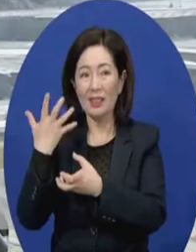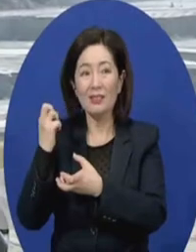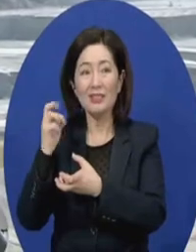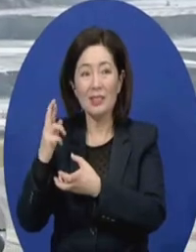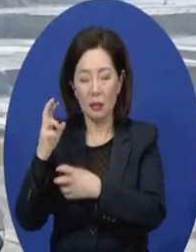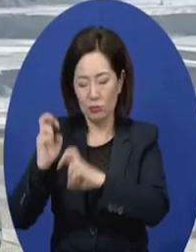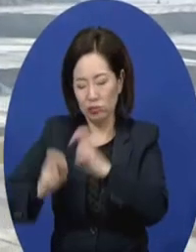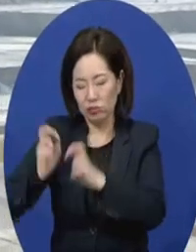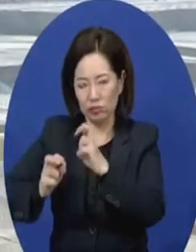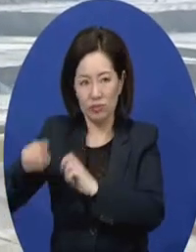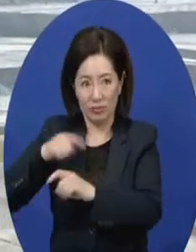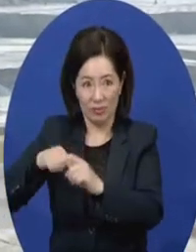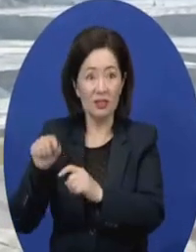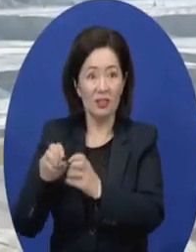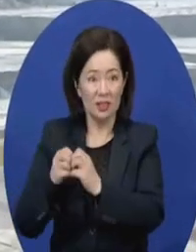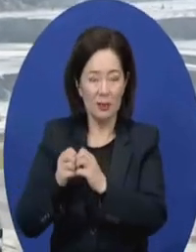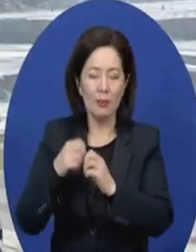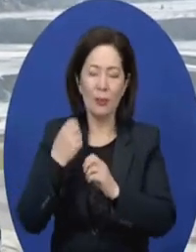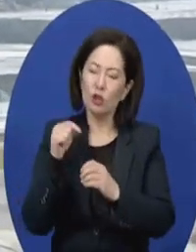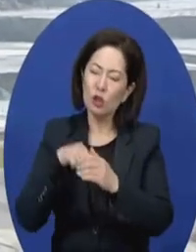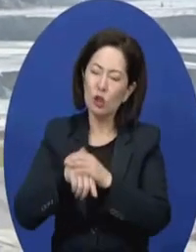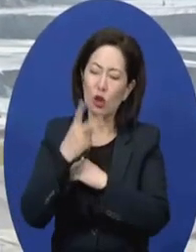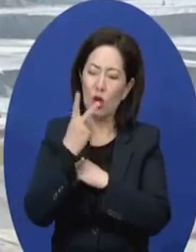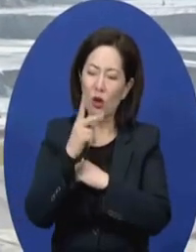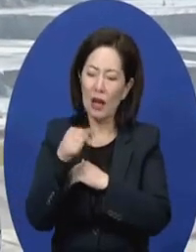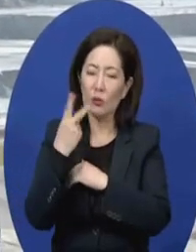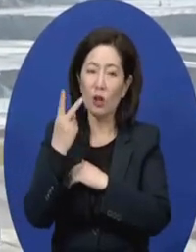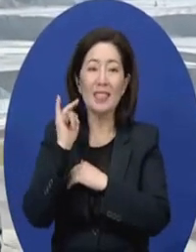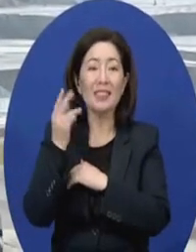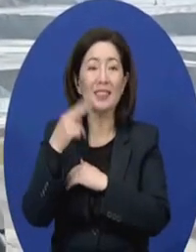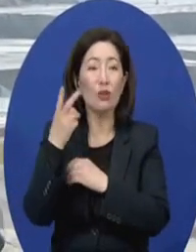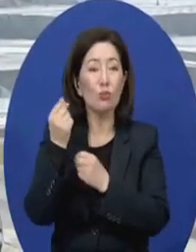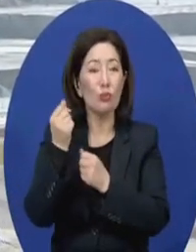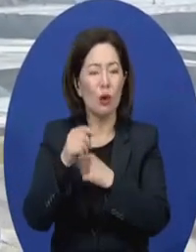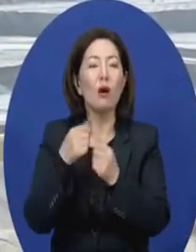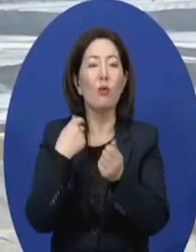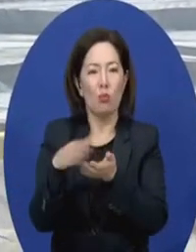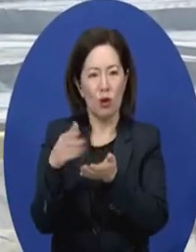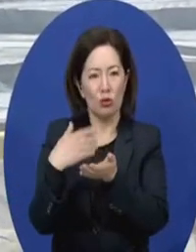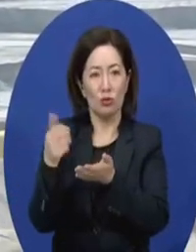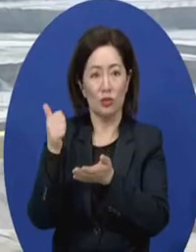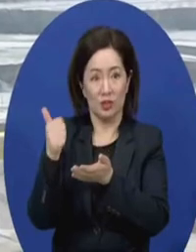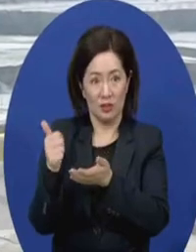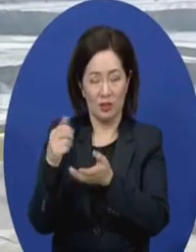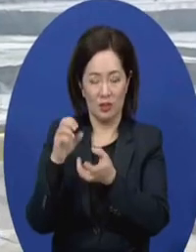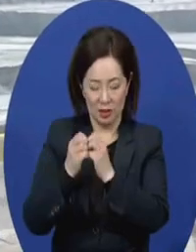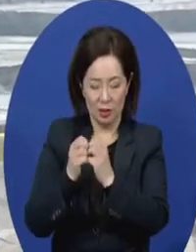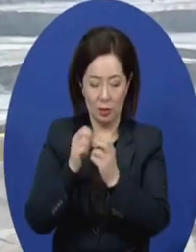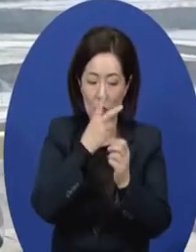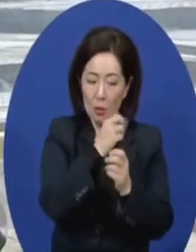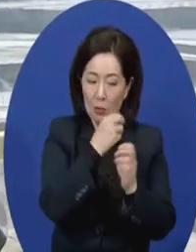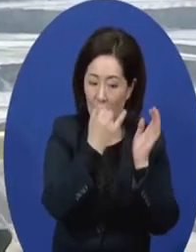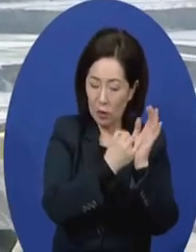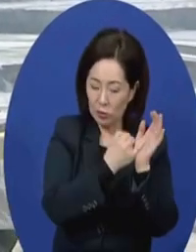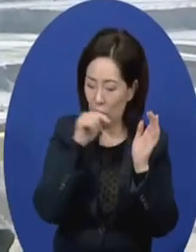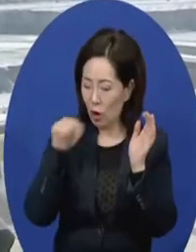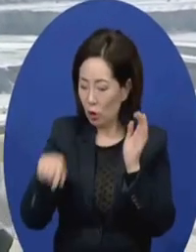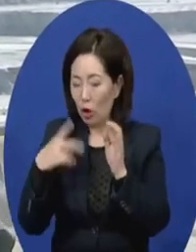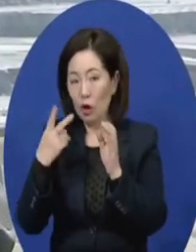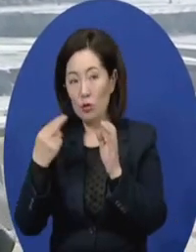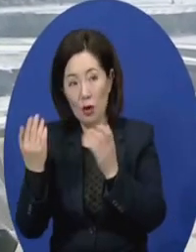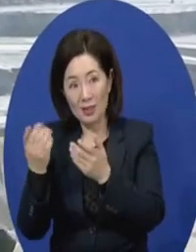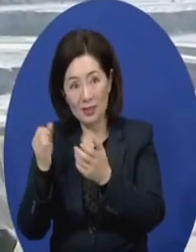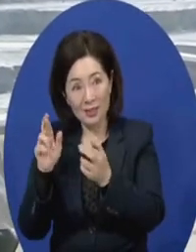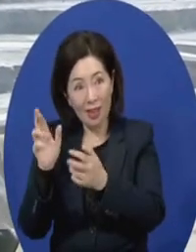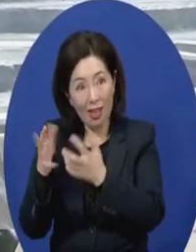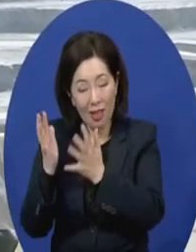одоо боловсруулсан. Мөн 2.2 их 80 төгрөгийн одоо юм борлуулалт хийсэн байна. Үүнийг 2016 онтой харьцуулахад за